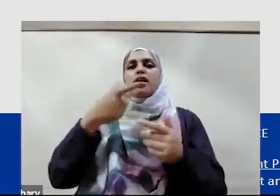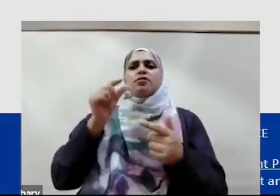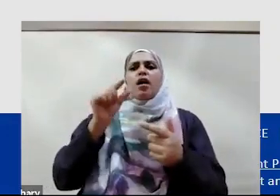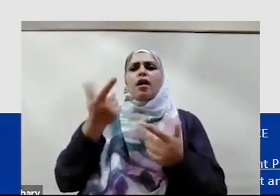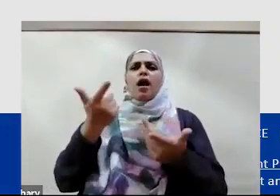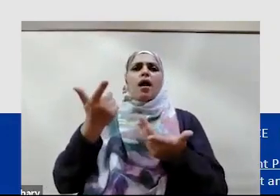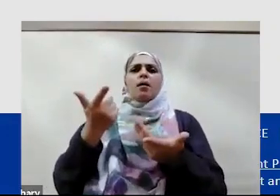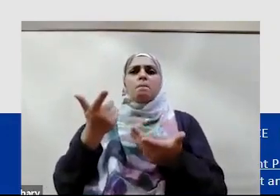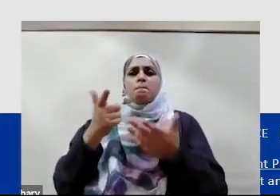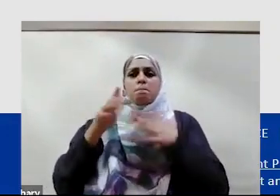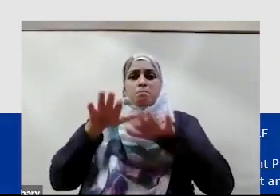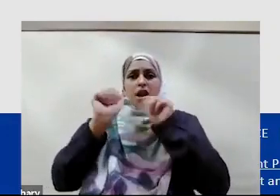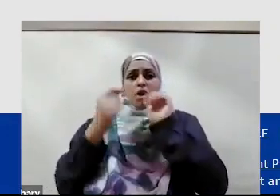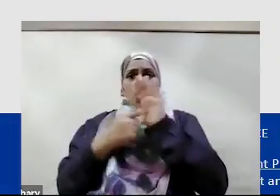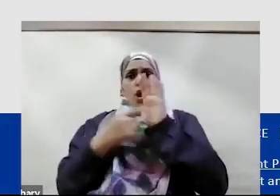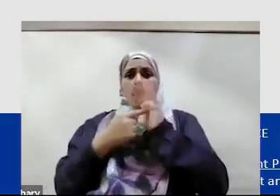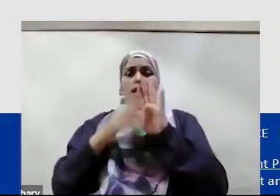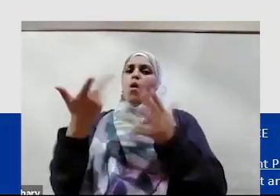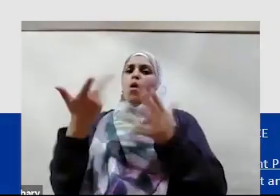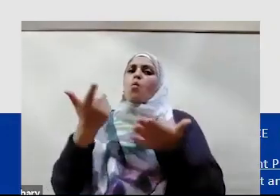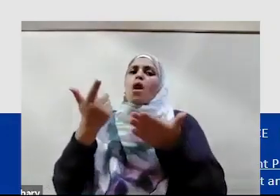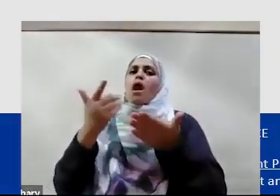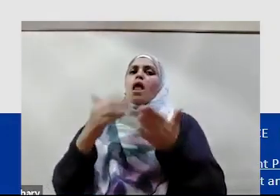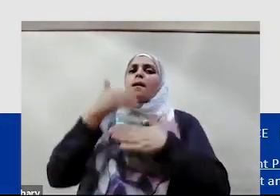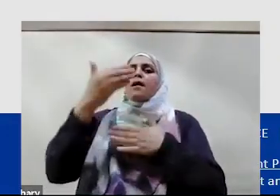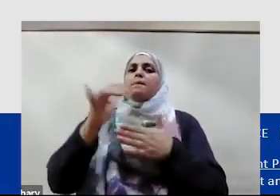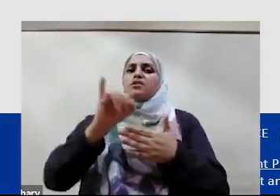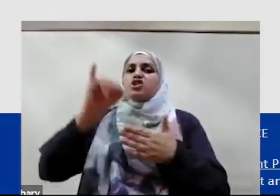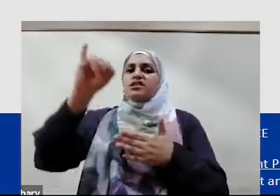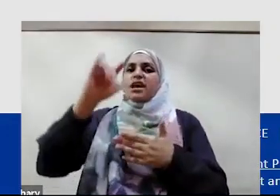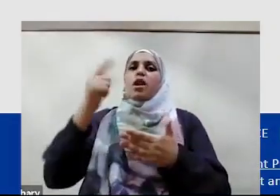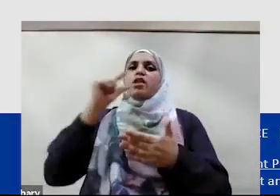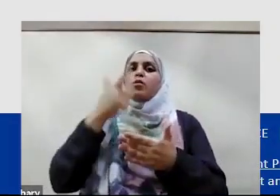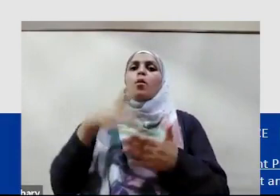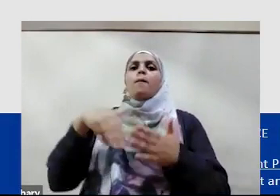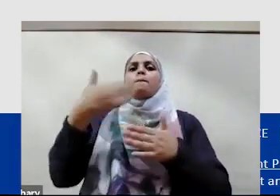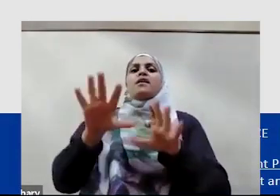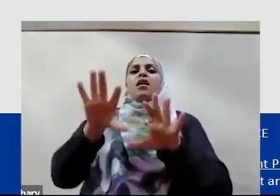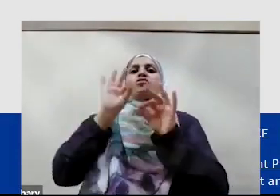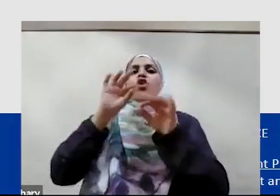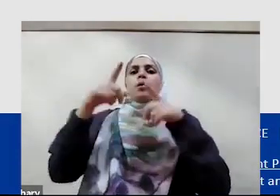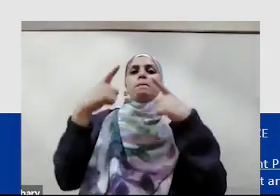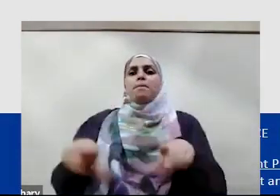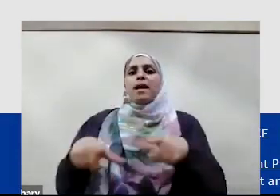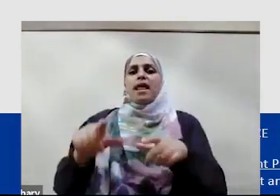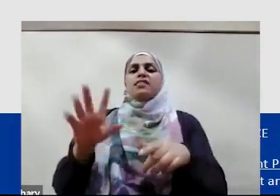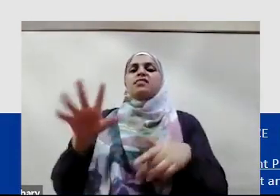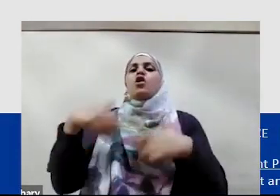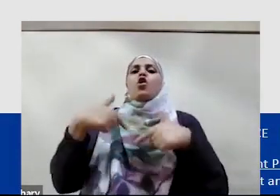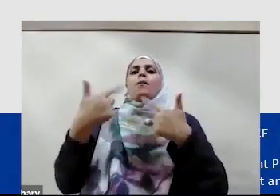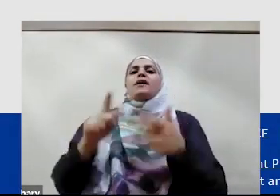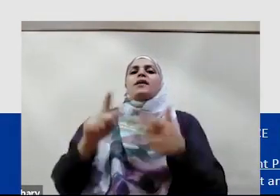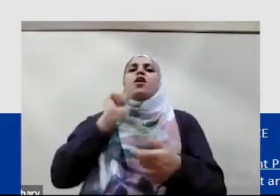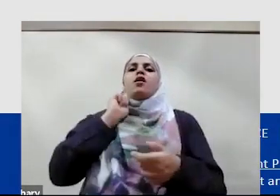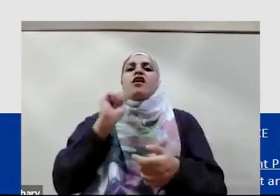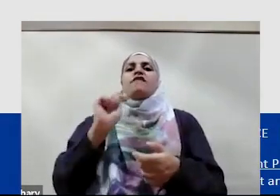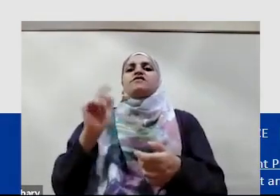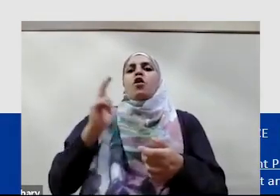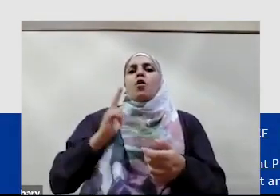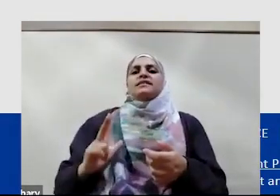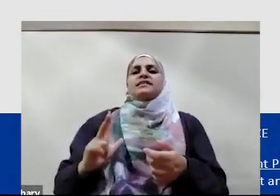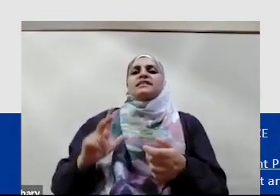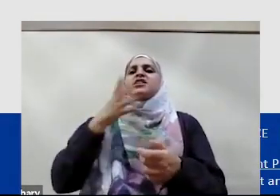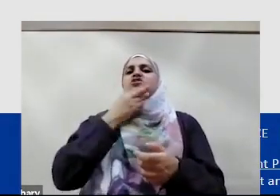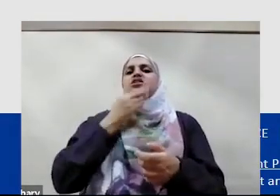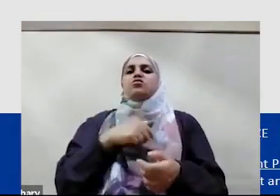ولا كانت حاجة بعد التخرج، أختار البلد اللي أنا متخرج منها، المدينة والمحافظة.